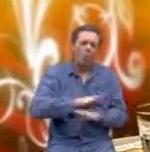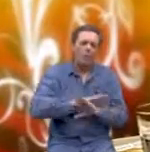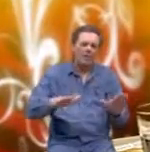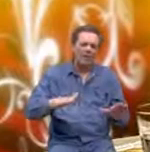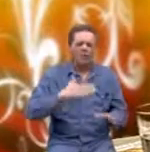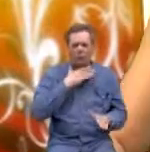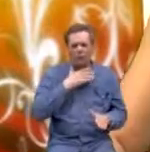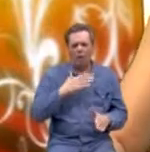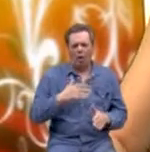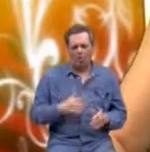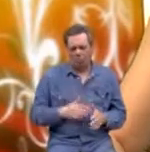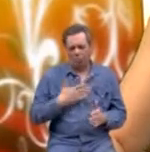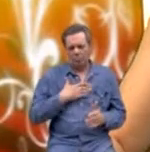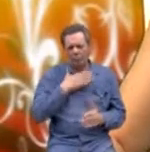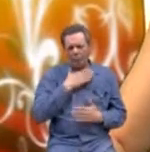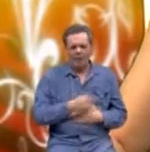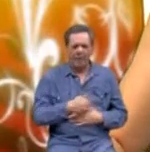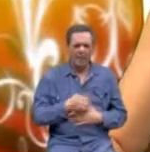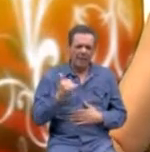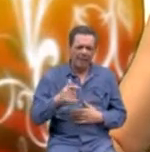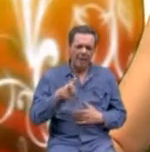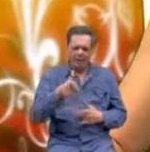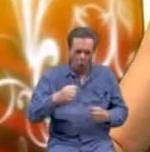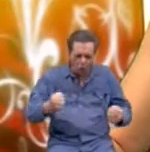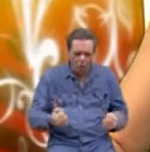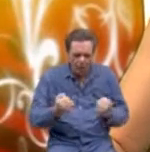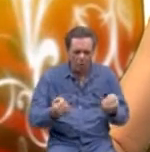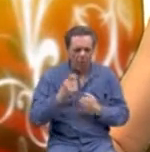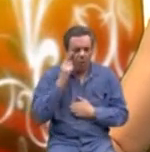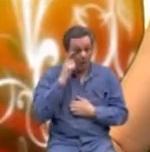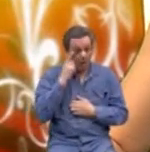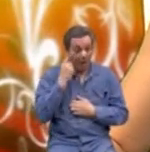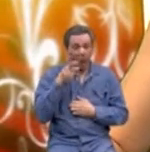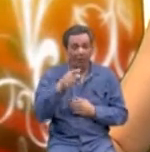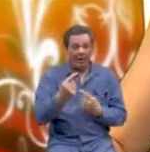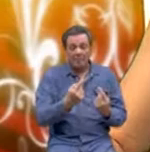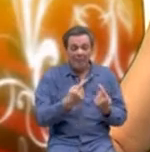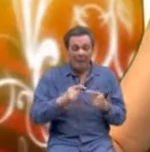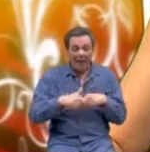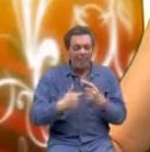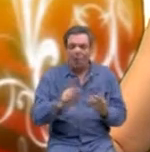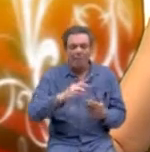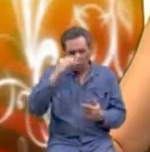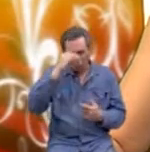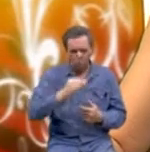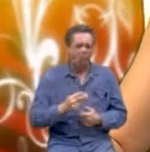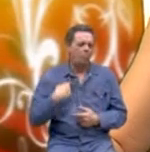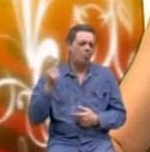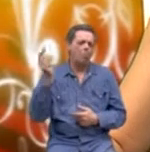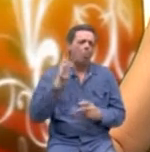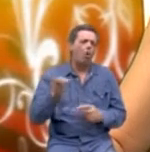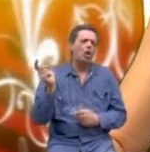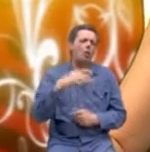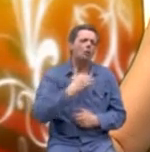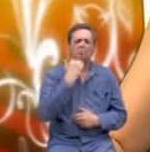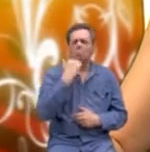svoje školovanje i sada se još uvještavaju više. Da. A u ovakvim stvarima koje nisu stručne, pozvan je bilo tko. Znači,